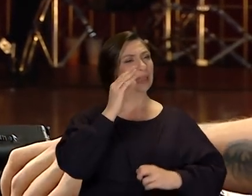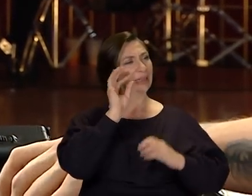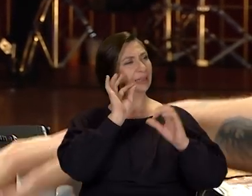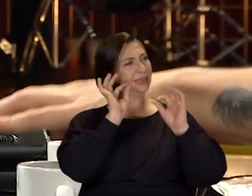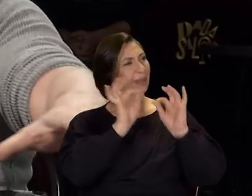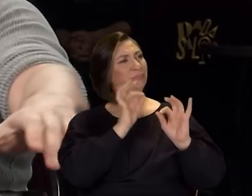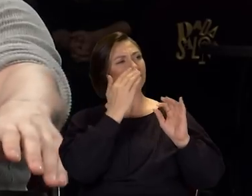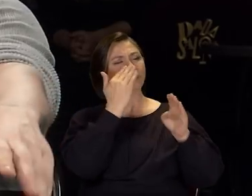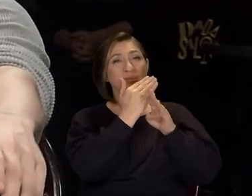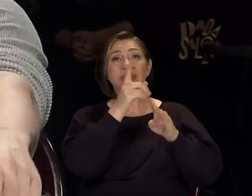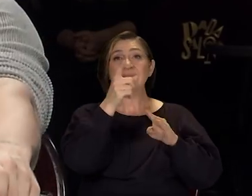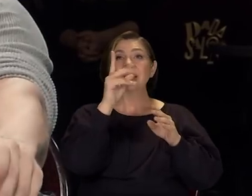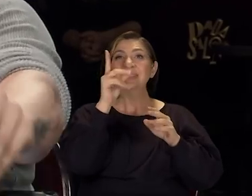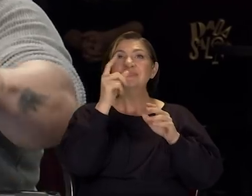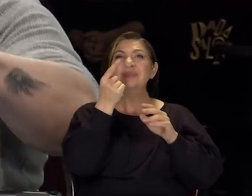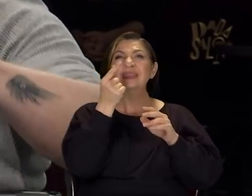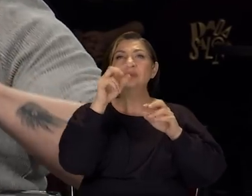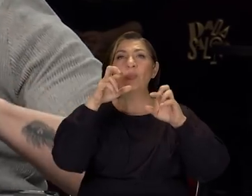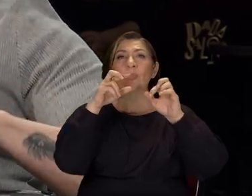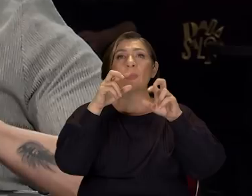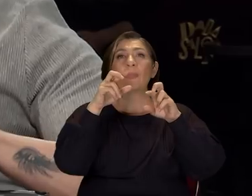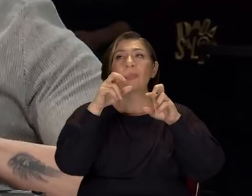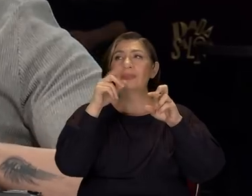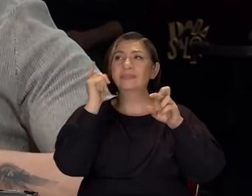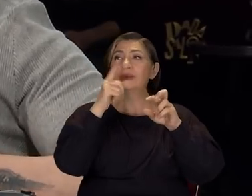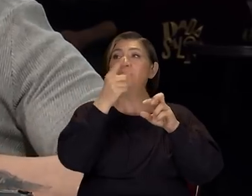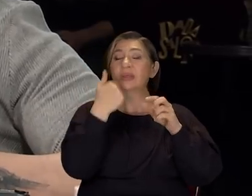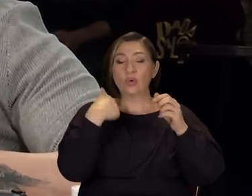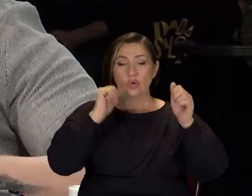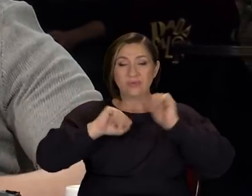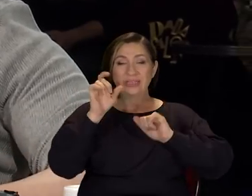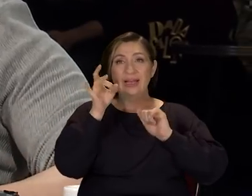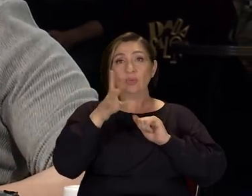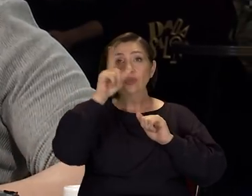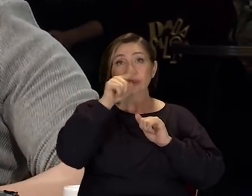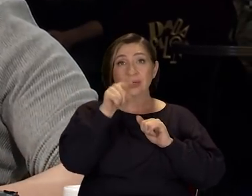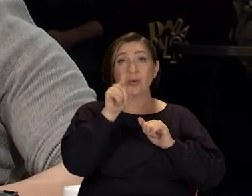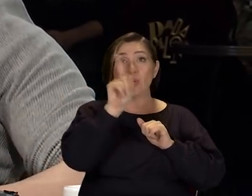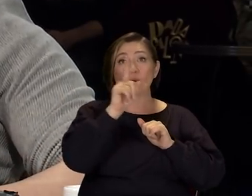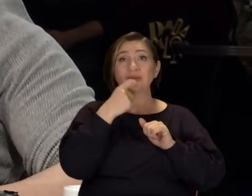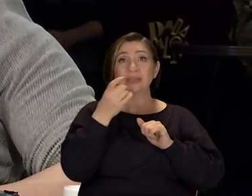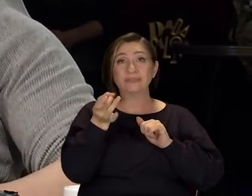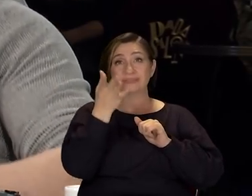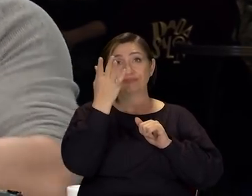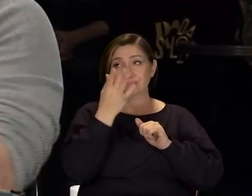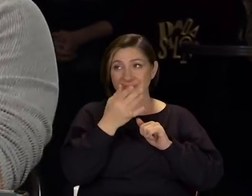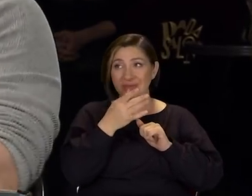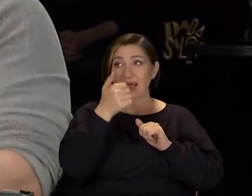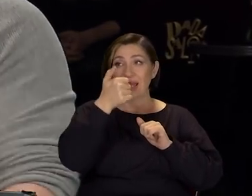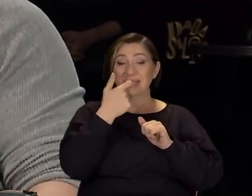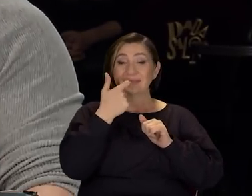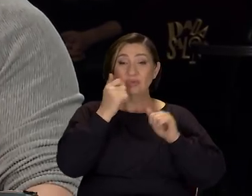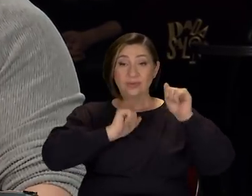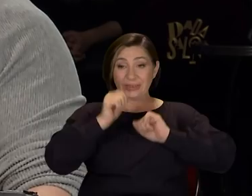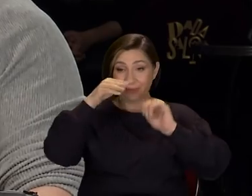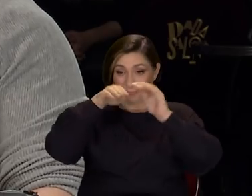Ya aslında evet. Zaten konservatuvardan atılmam da öyle gelişti. 10 yaşında atıldım. 6 yaşında girdim